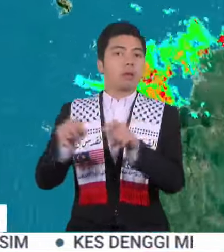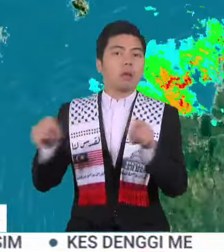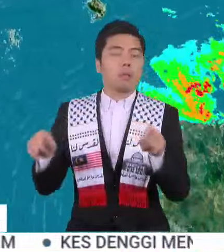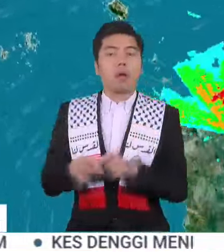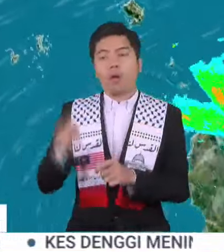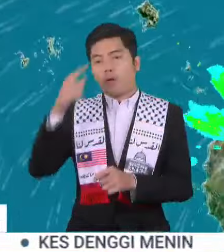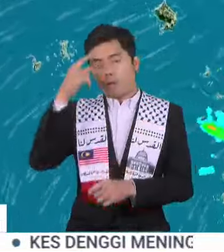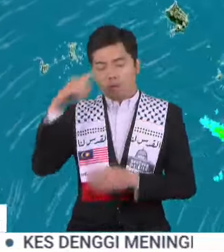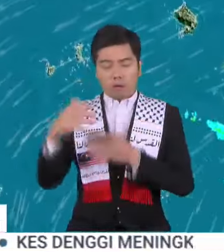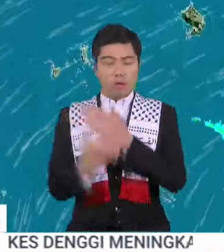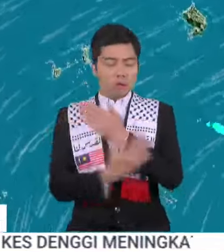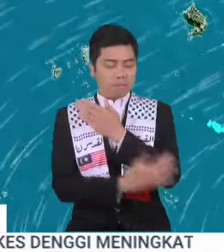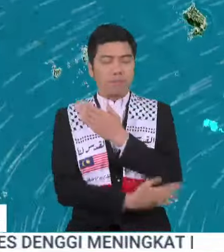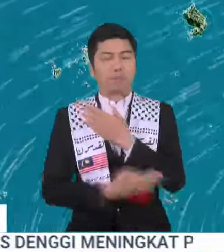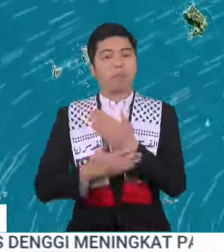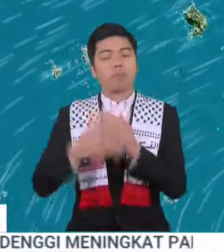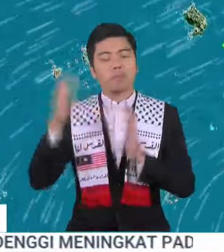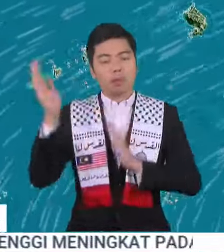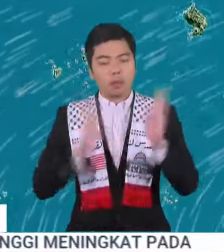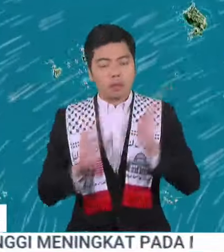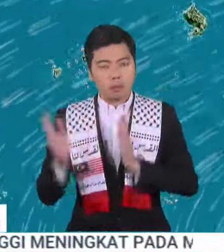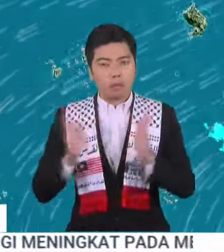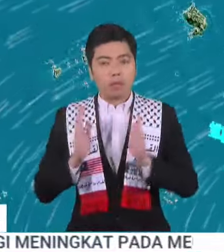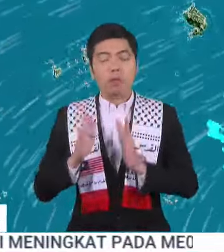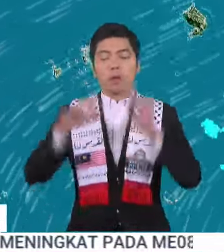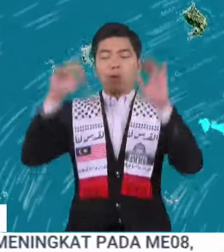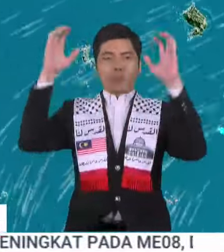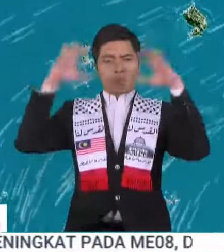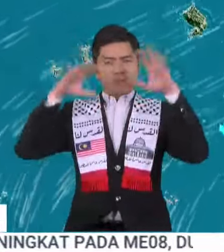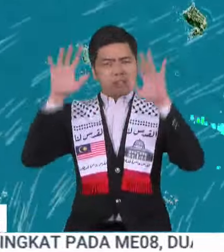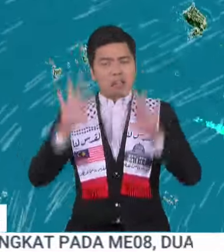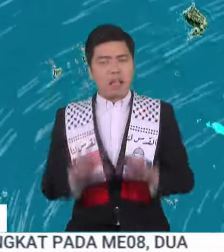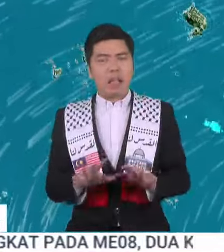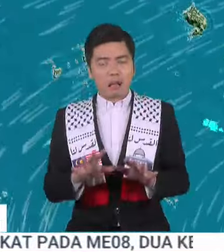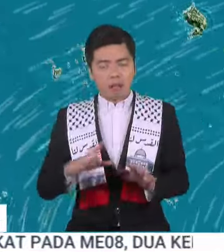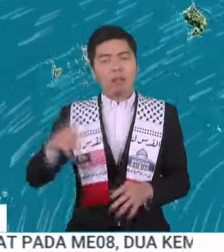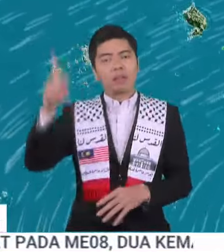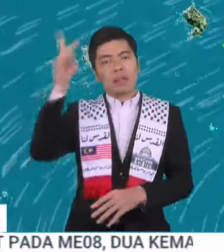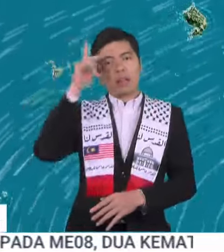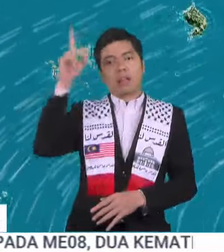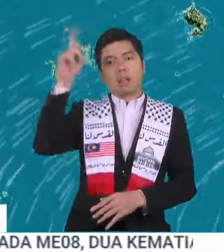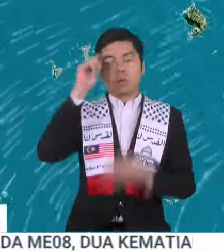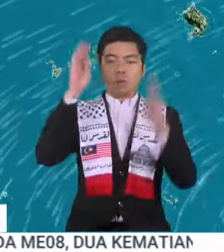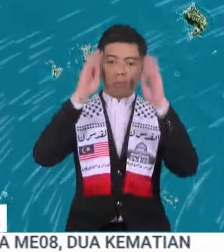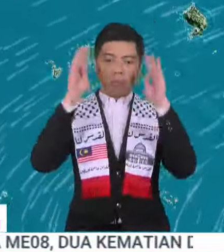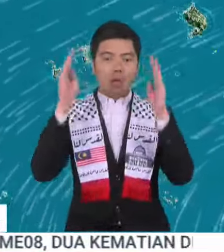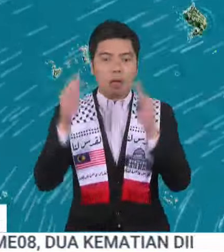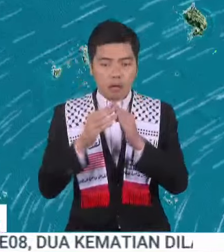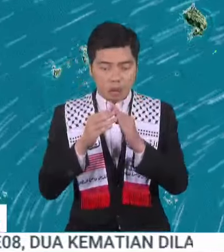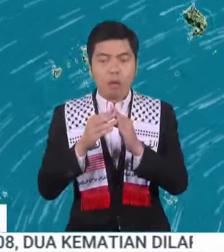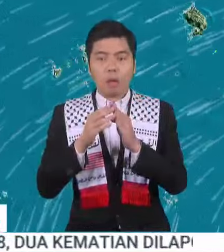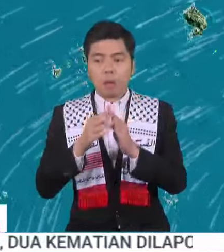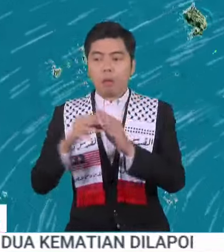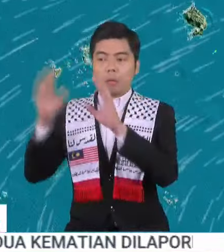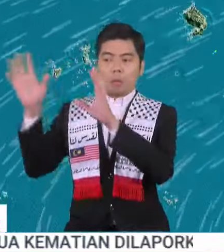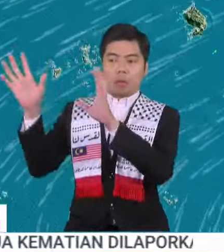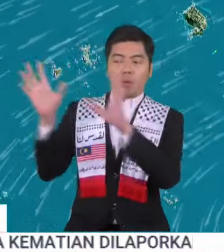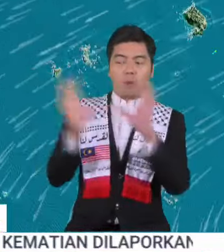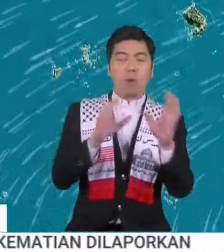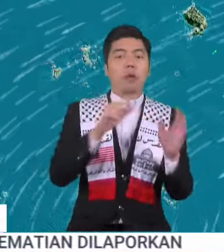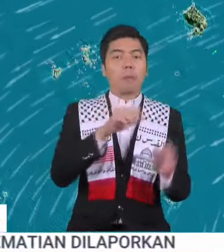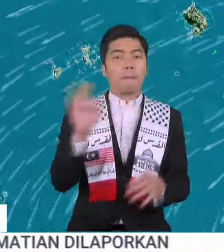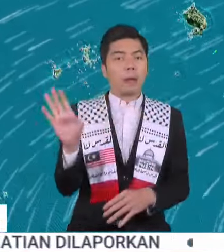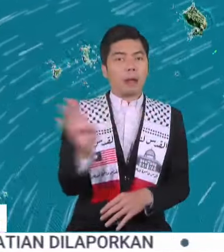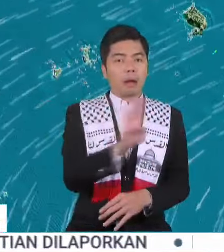di semenanjung Malaysia. Keadaan hujan di negeri Kelantan, Terengganu dan Pahang dijangka akan bergerak menuju ke arah barat,